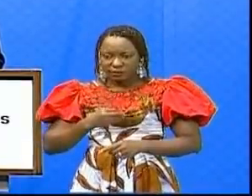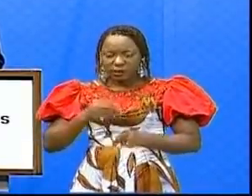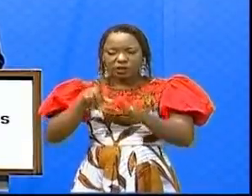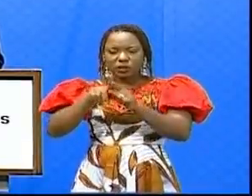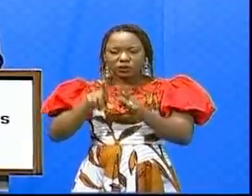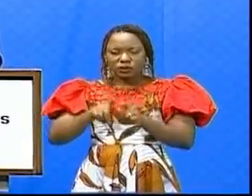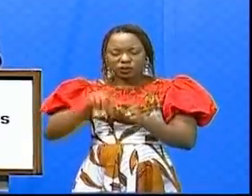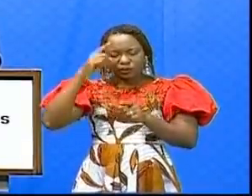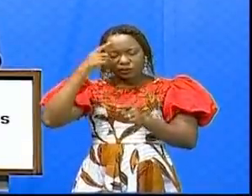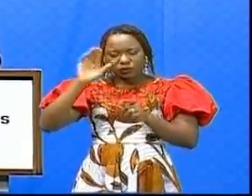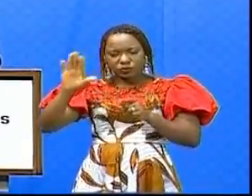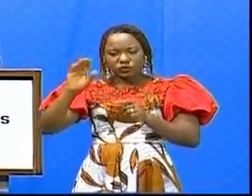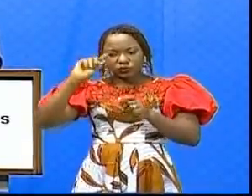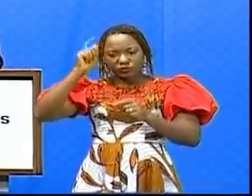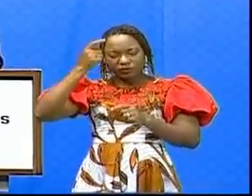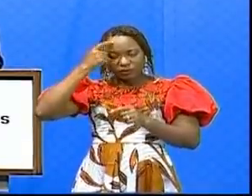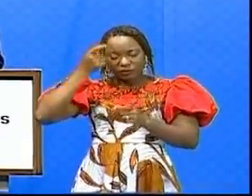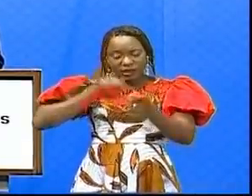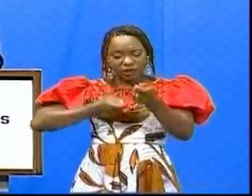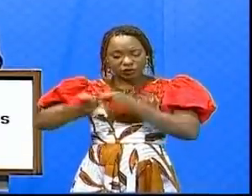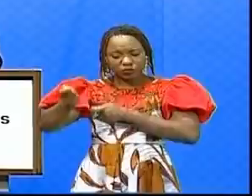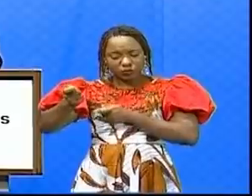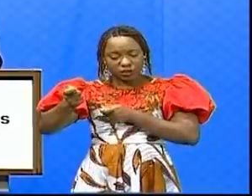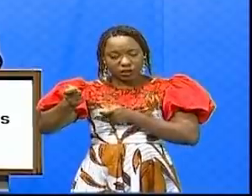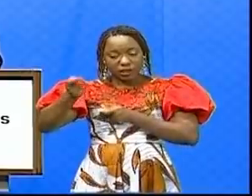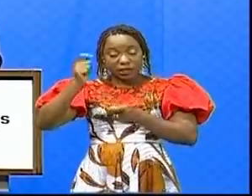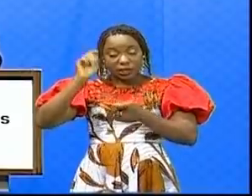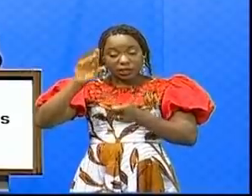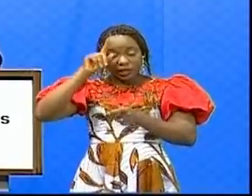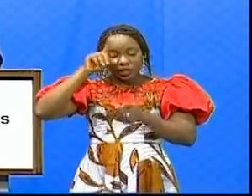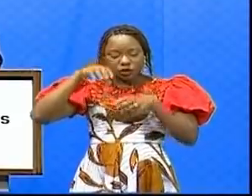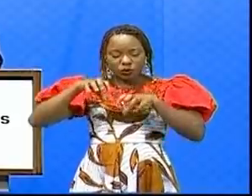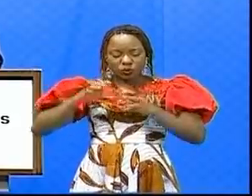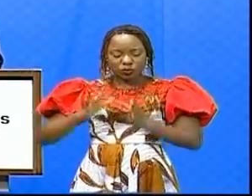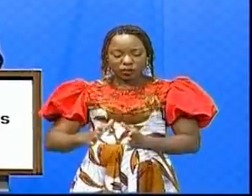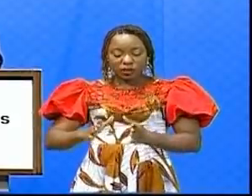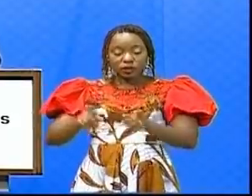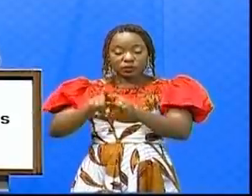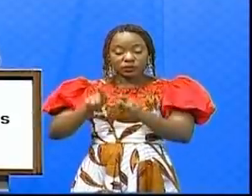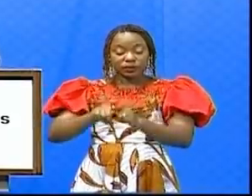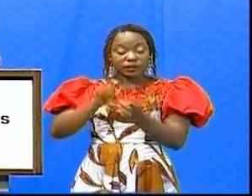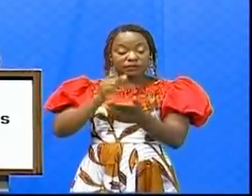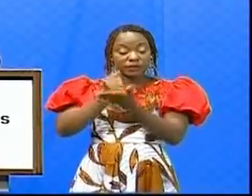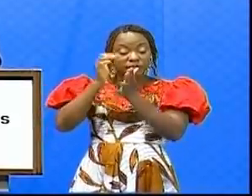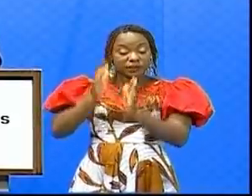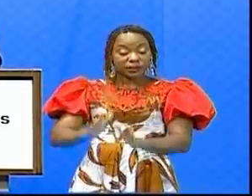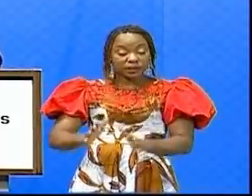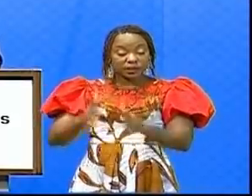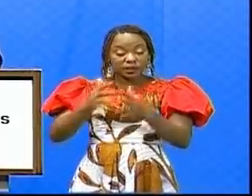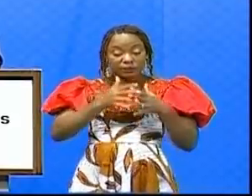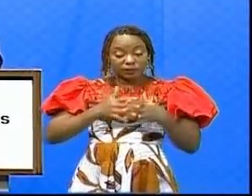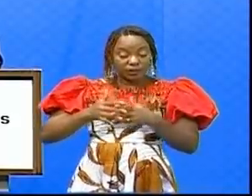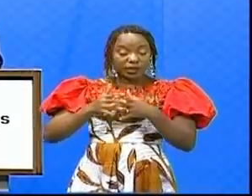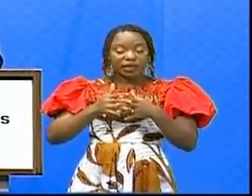de son gouvernement suite à cet acte ignoble. L'ambassadeur des États-Unis d'Amérique